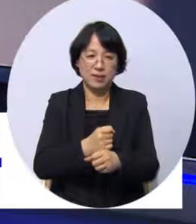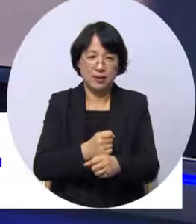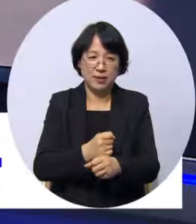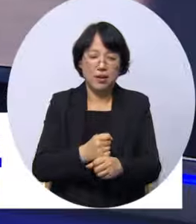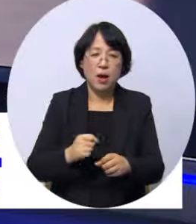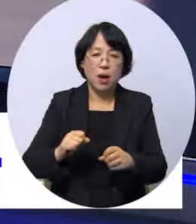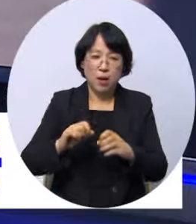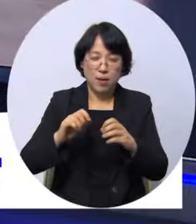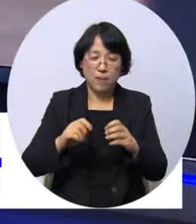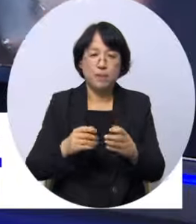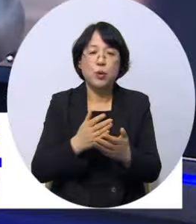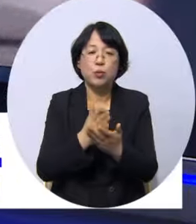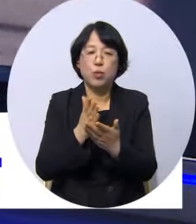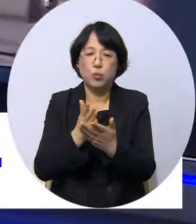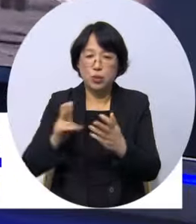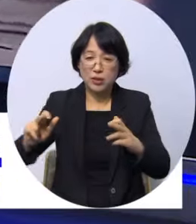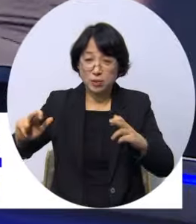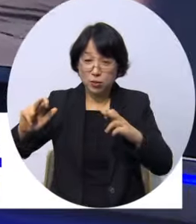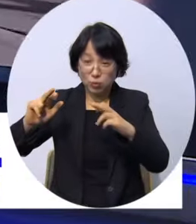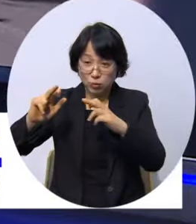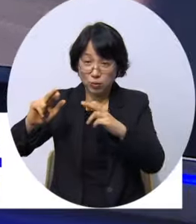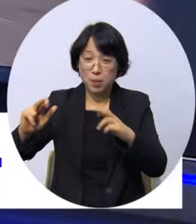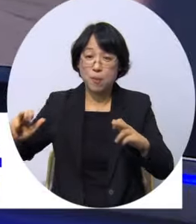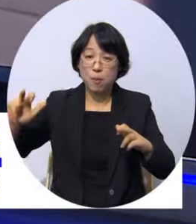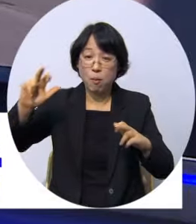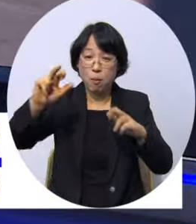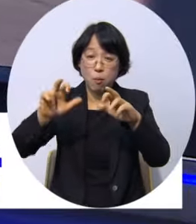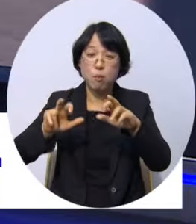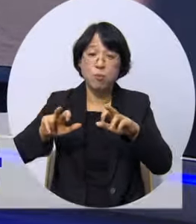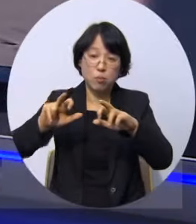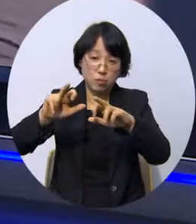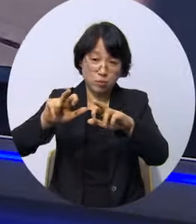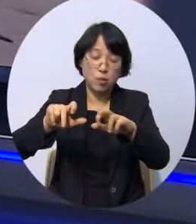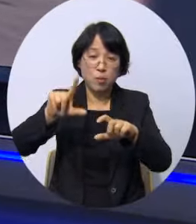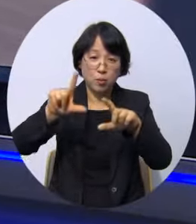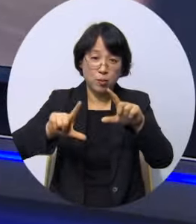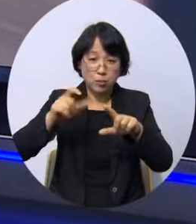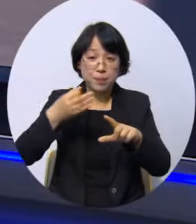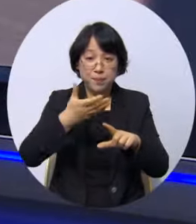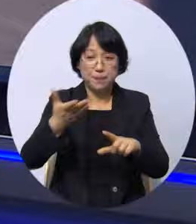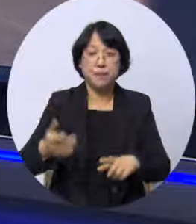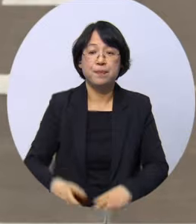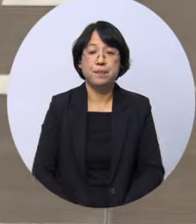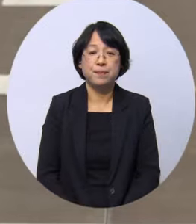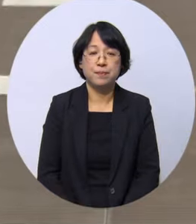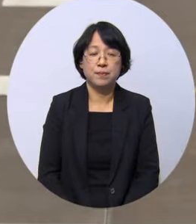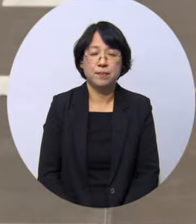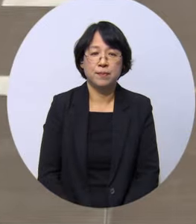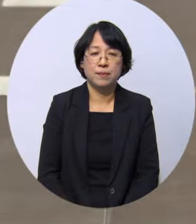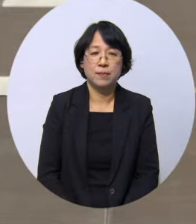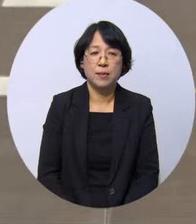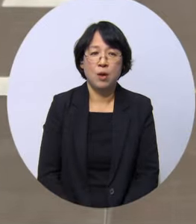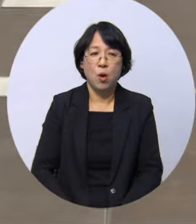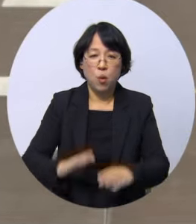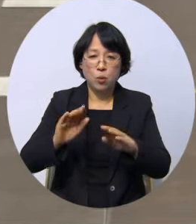전투기가 총출동한 훈련 현장을 김유리 기자가 전해드립니다 오는 6월 퇴역을